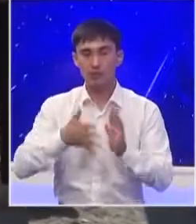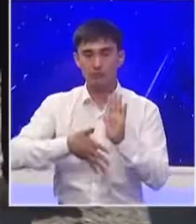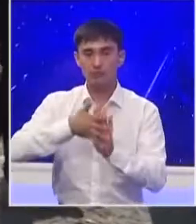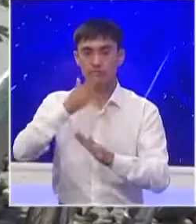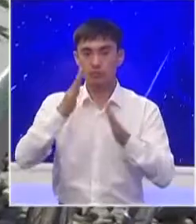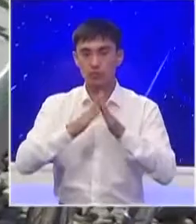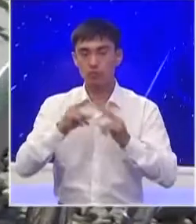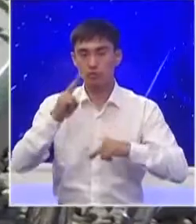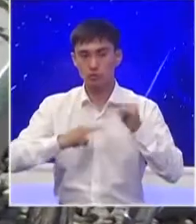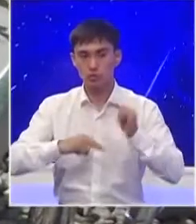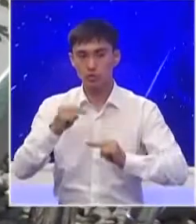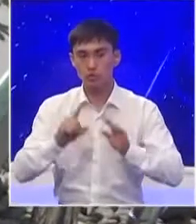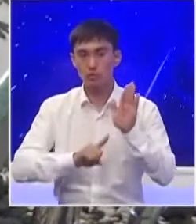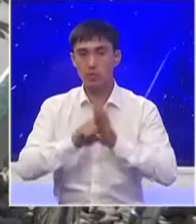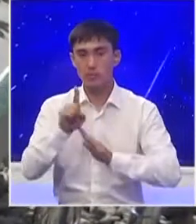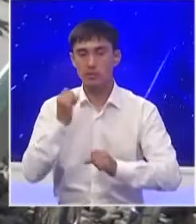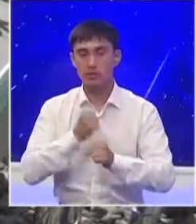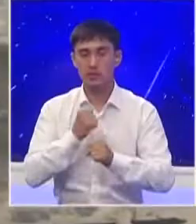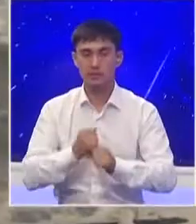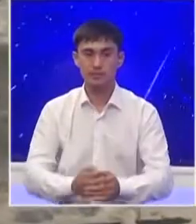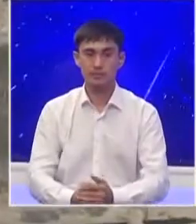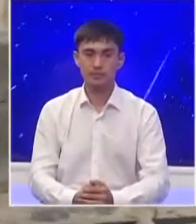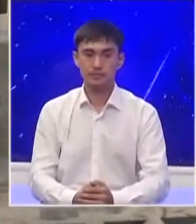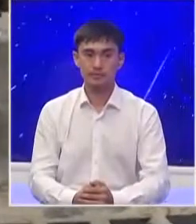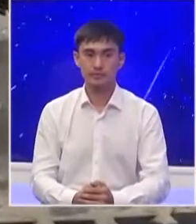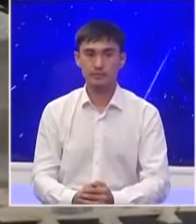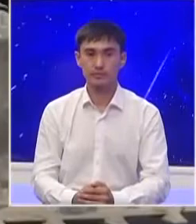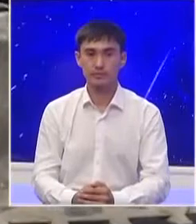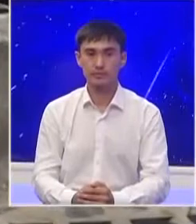қос қабатты үйдің құрылыс жұмыстары басталып кетті.